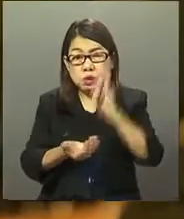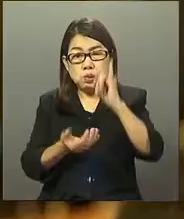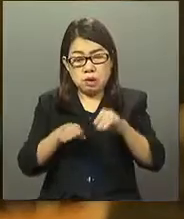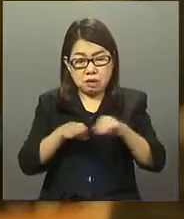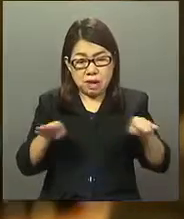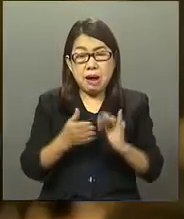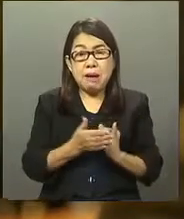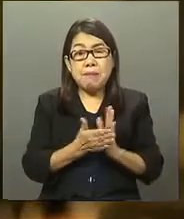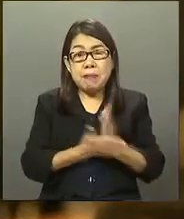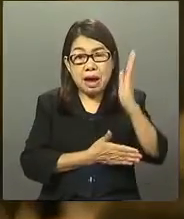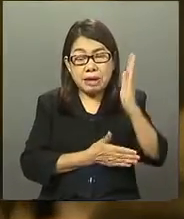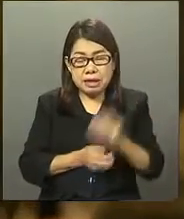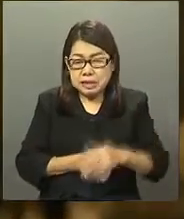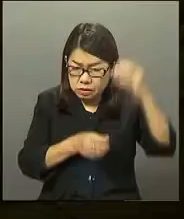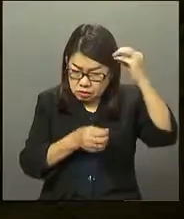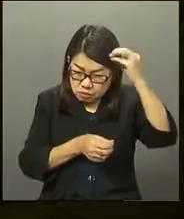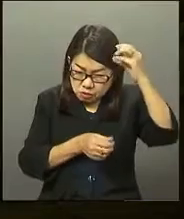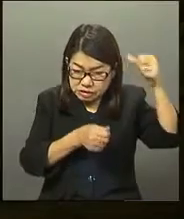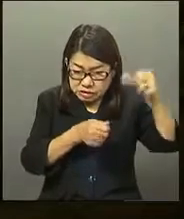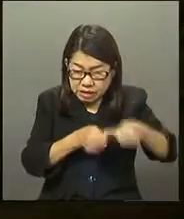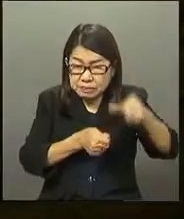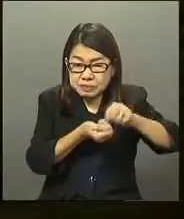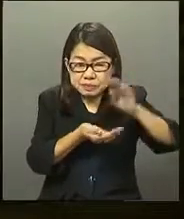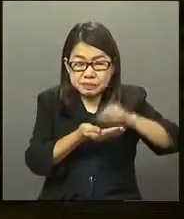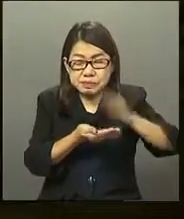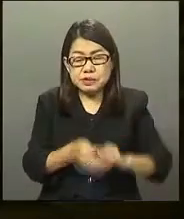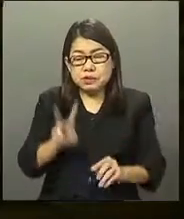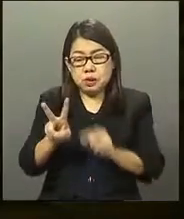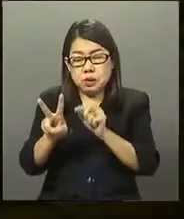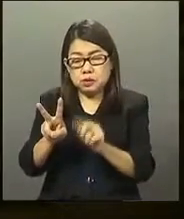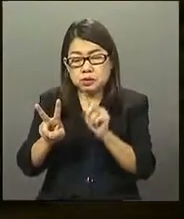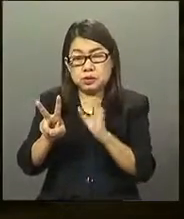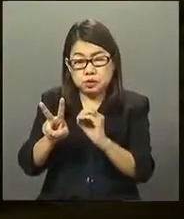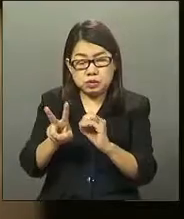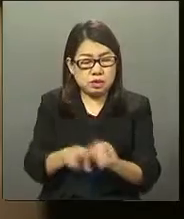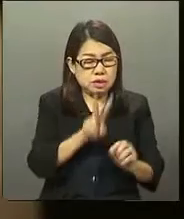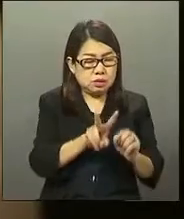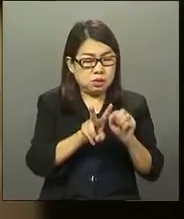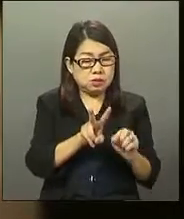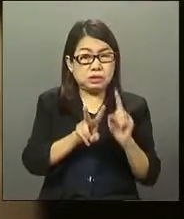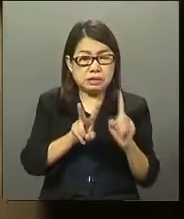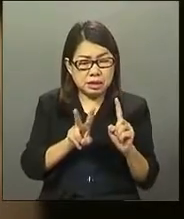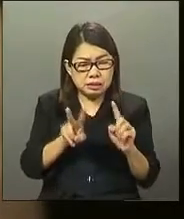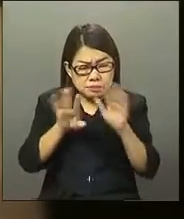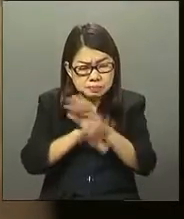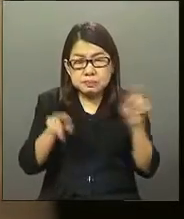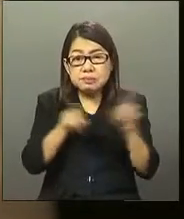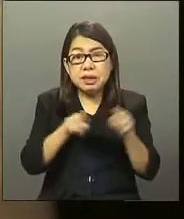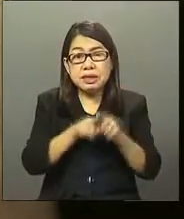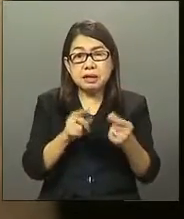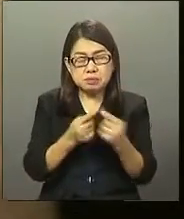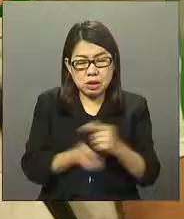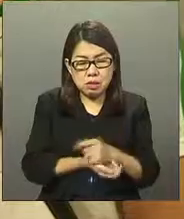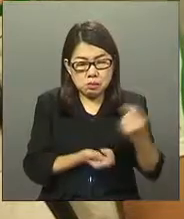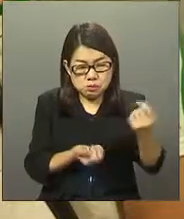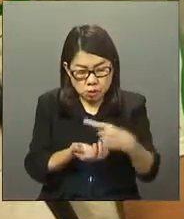วมทั้งหน่วยความจำ 2.1 และ 2.0 มีประสิทธิภาพเทียบเคียงกัน เรื่องสปีดความเร็วในการทำงานที่มีข้อส